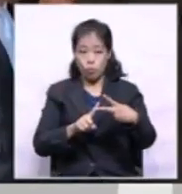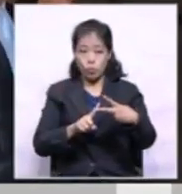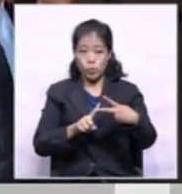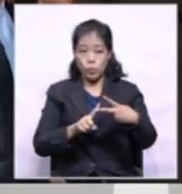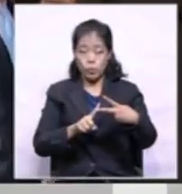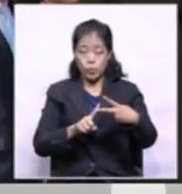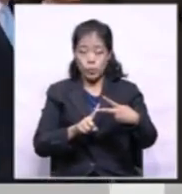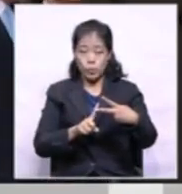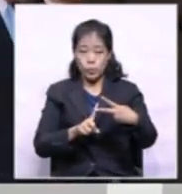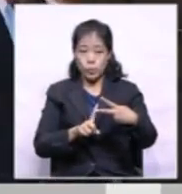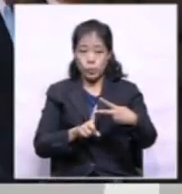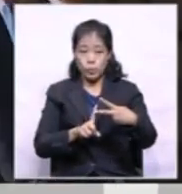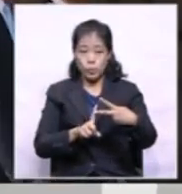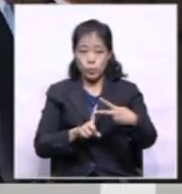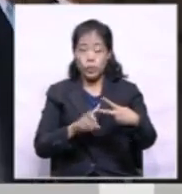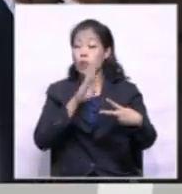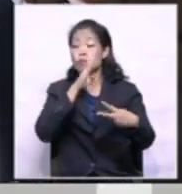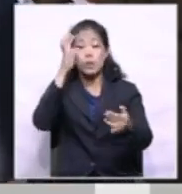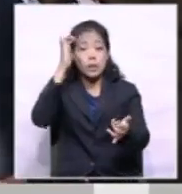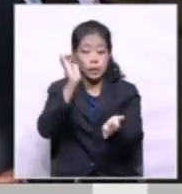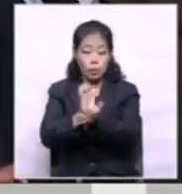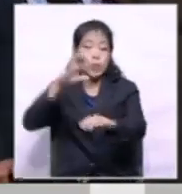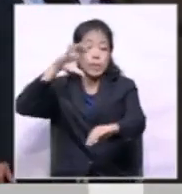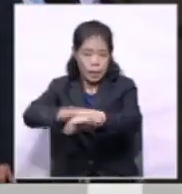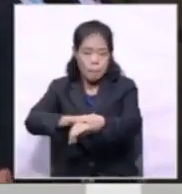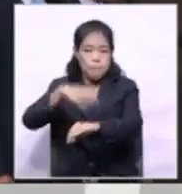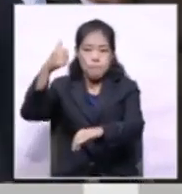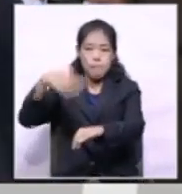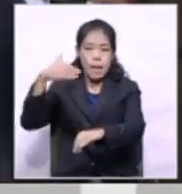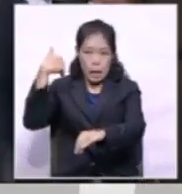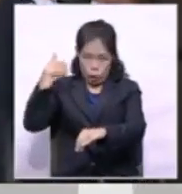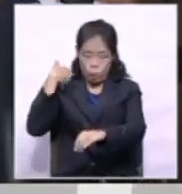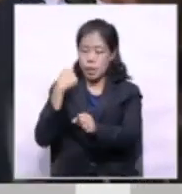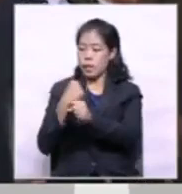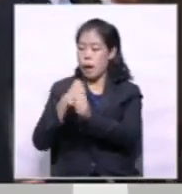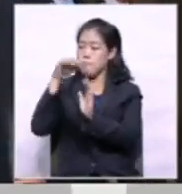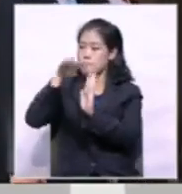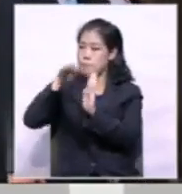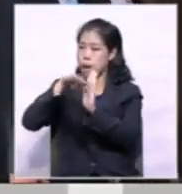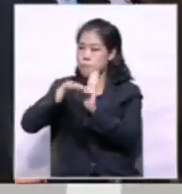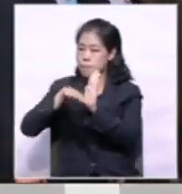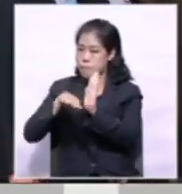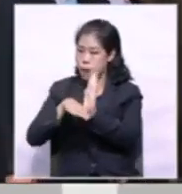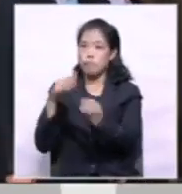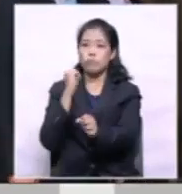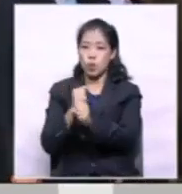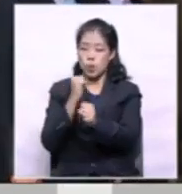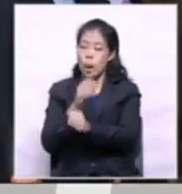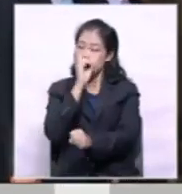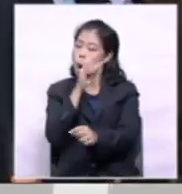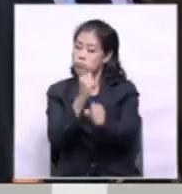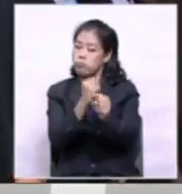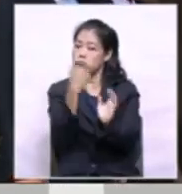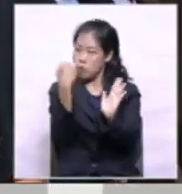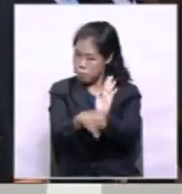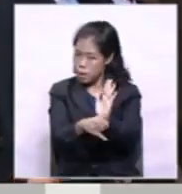จะให้ตำรวจเขาจับแต่คนนี้มันไม่ได้หรอกมันต้องมีกระบวนการขั้นตอนหรือเปล่าคนทำความผิดมีการลงทุนก่อโทษใช่ไหมแ